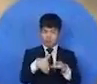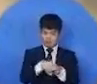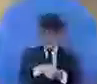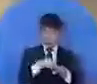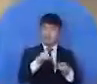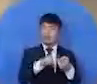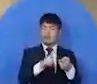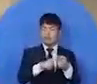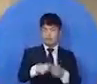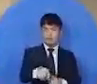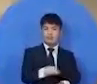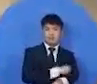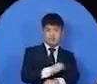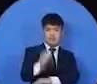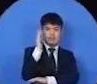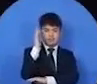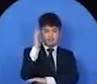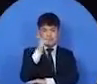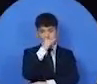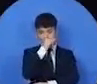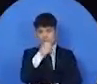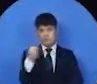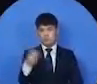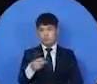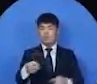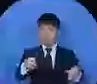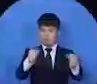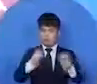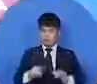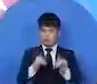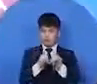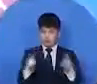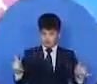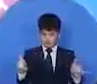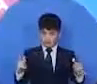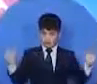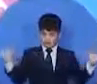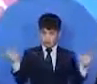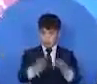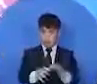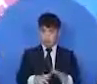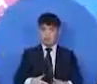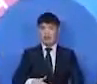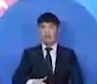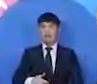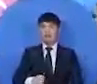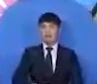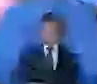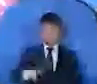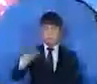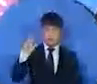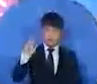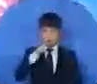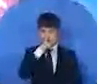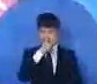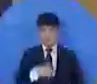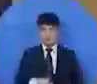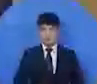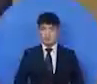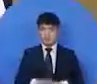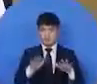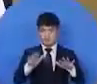표창 효재 적 문화 확산 방안 특강 등의 진행됐으며 페트로 참석자 전원 효 실천 다짐 을 실시했습니다